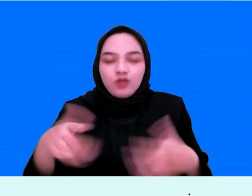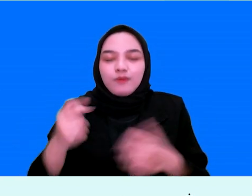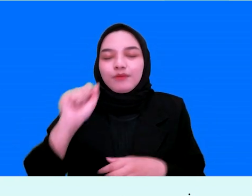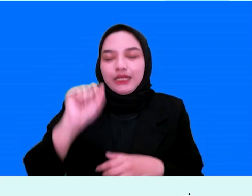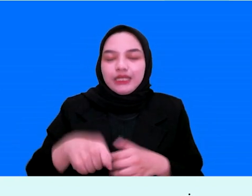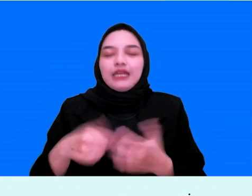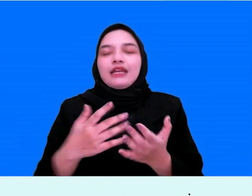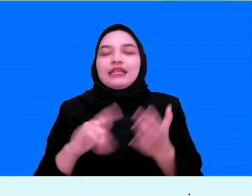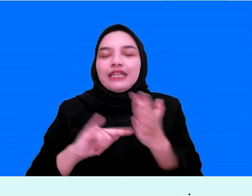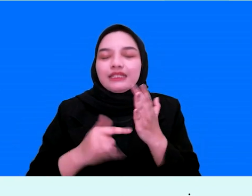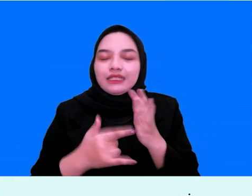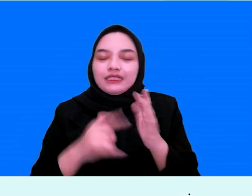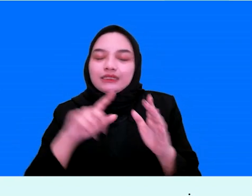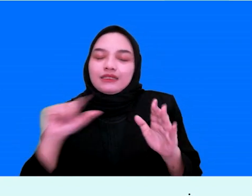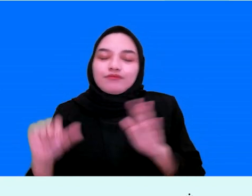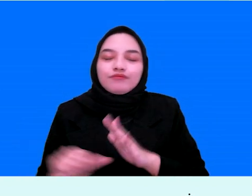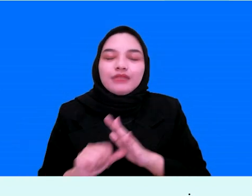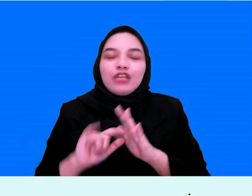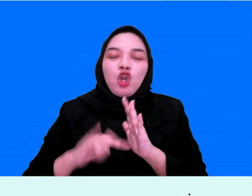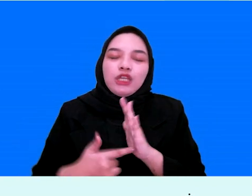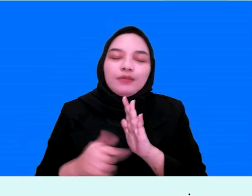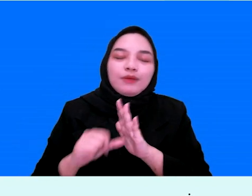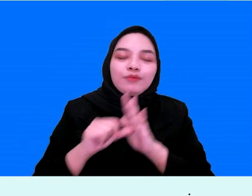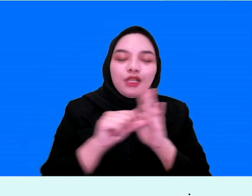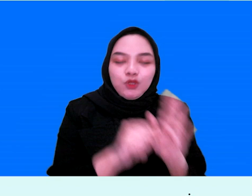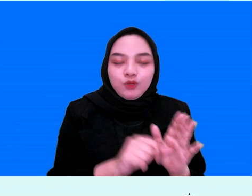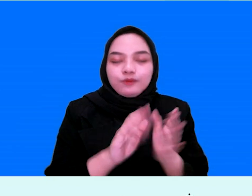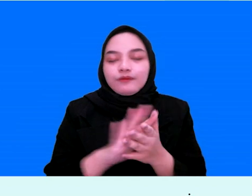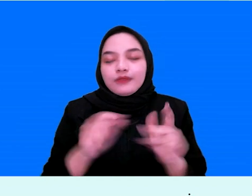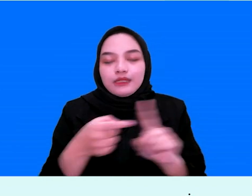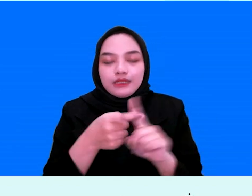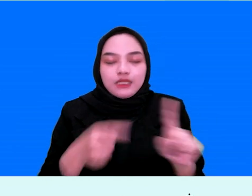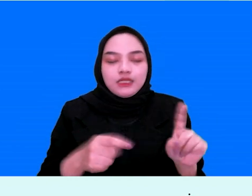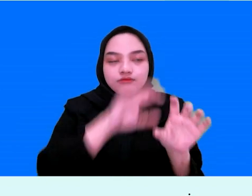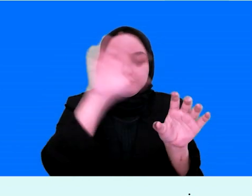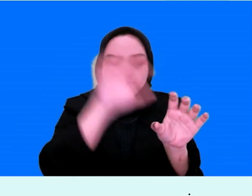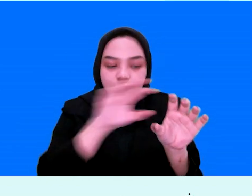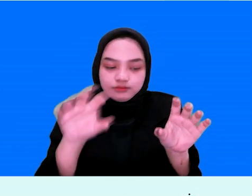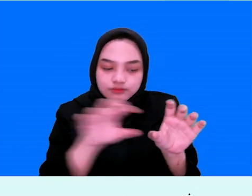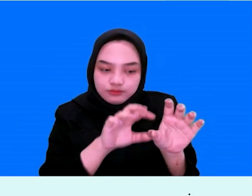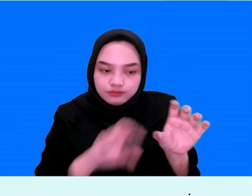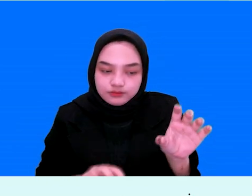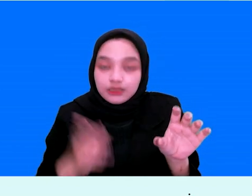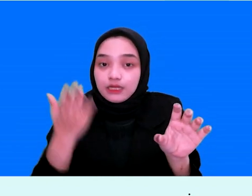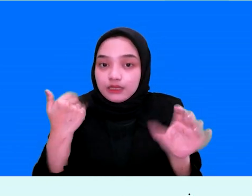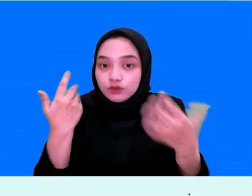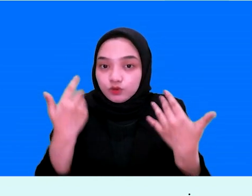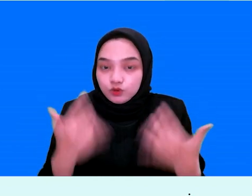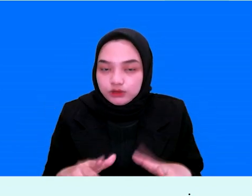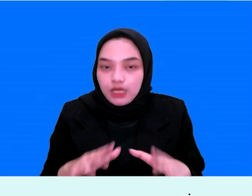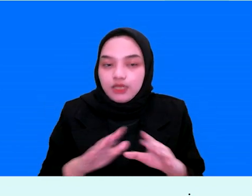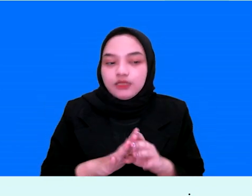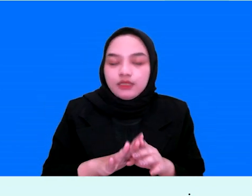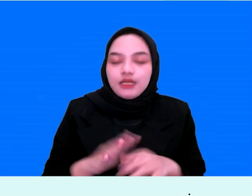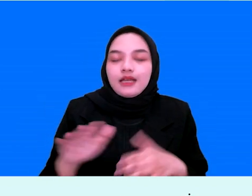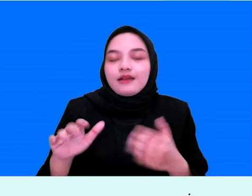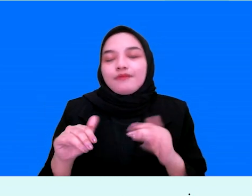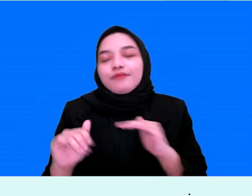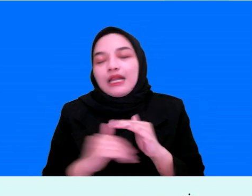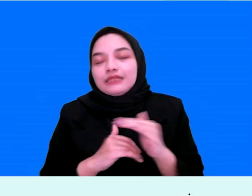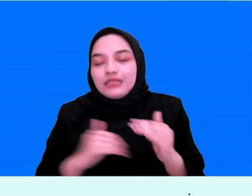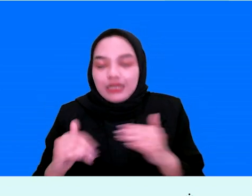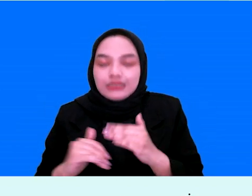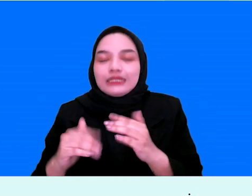technology. Lanjut. Nah, dari pengkategorian tersebut tadi yang sudah dikategorikan berdasarkan